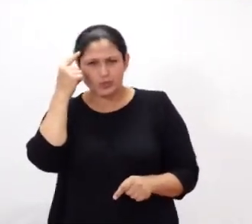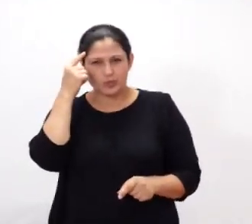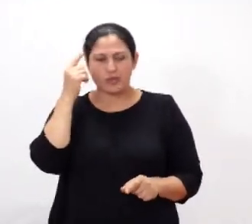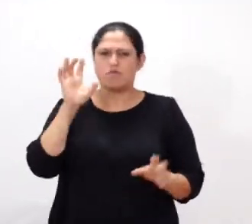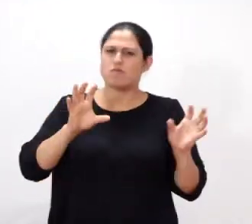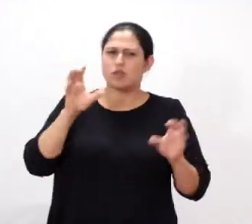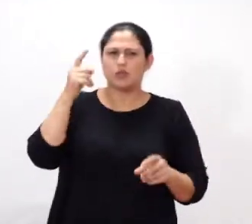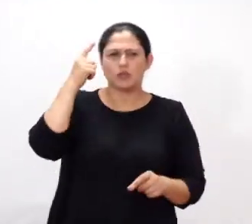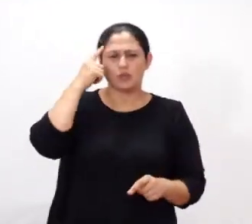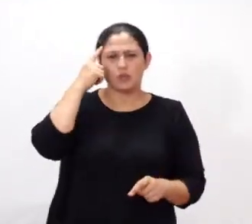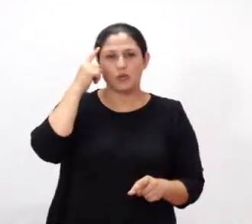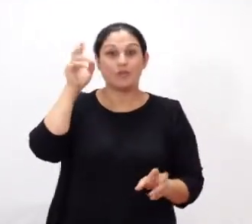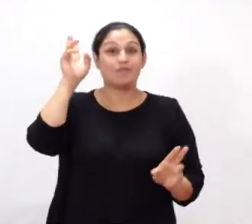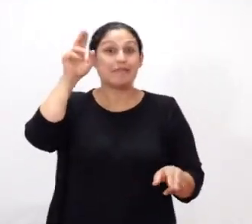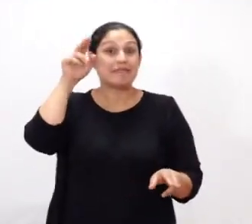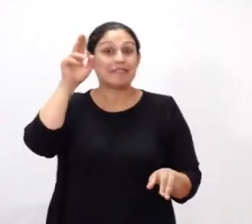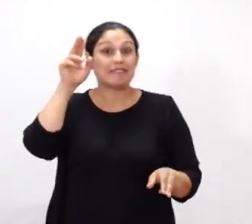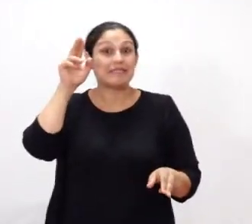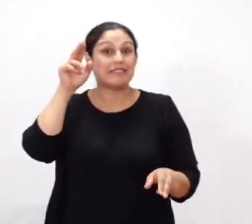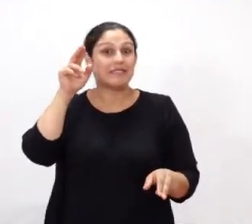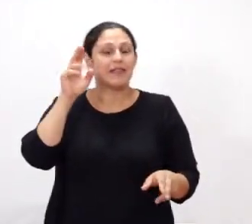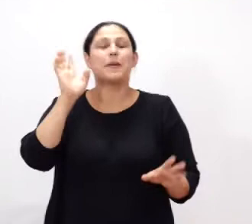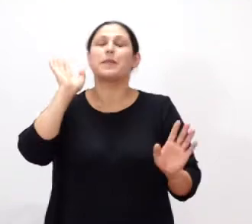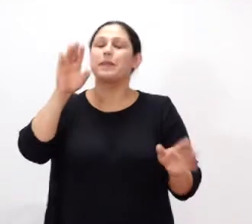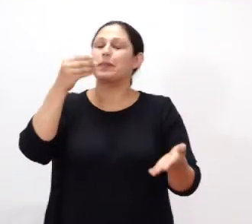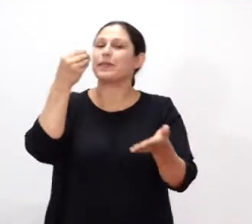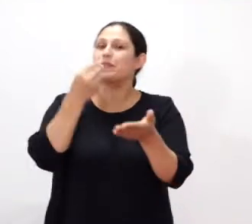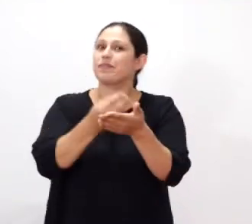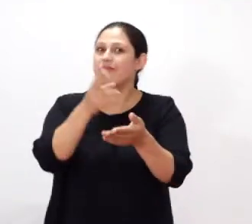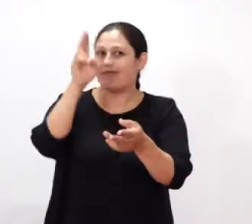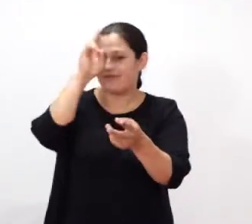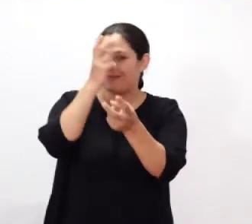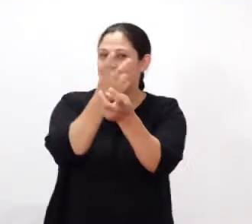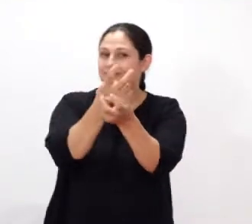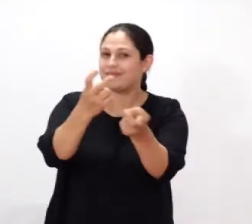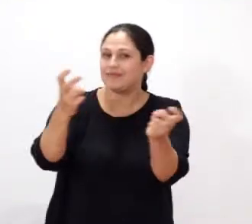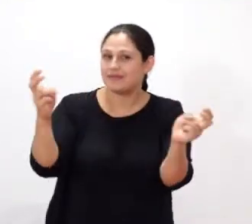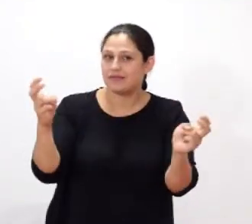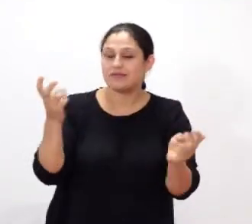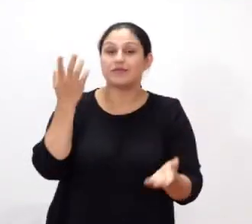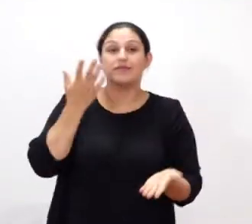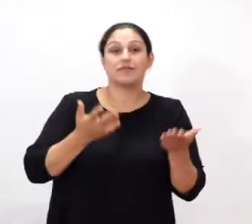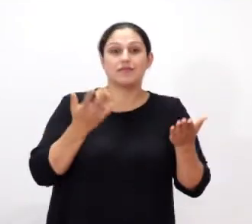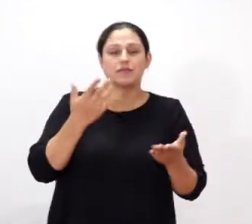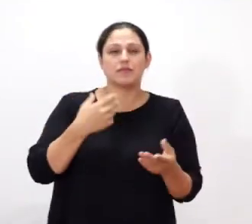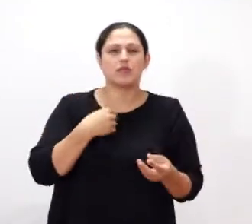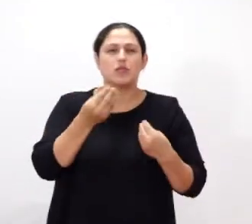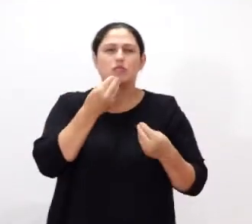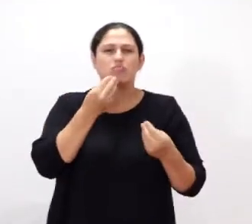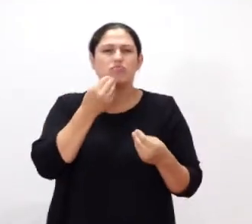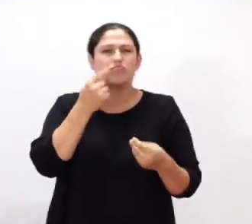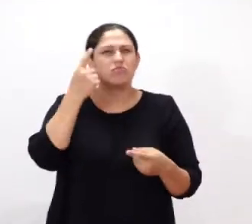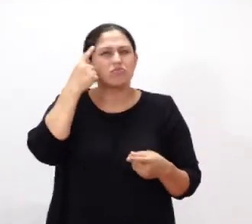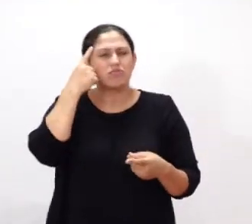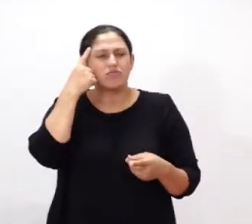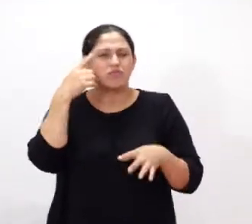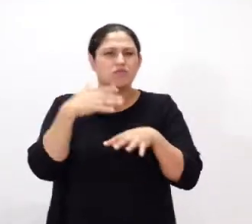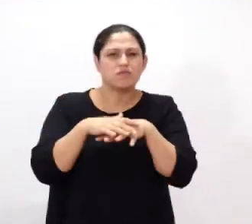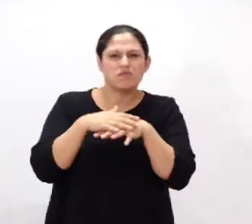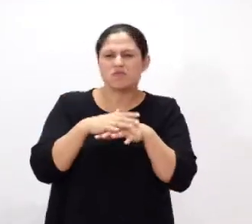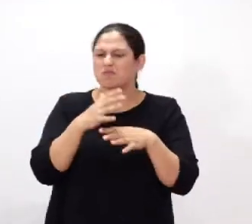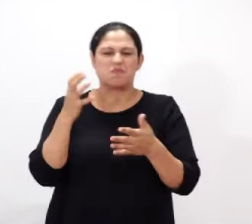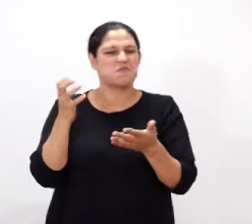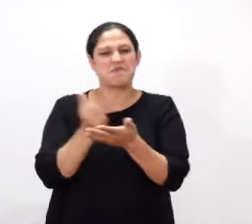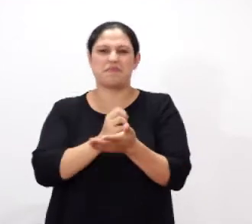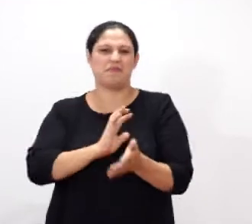کدام طعام؟ چی باشد؟ بچه های عزیز ما اگر این طعام را 100 سالم کبیم